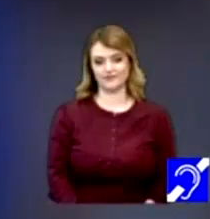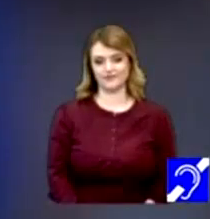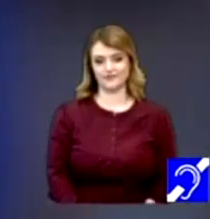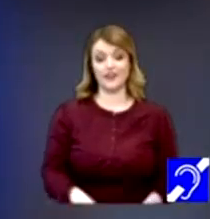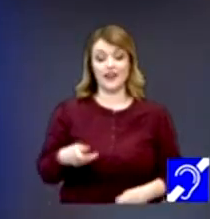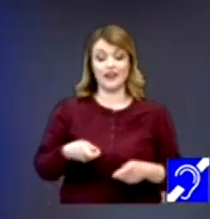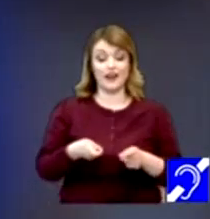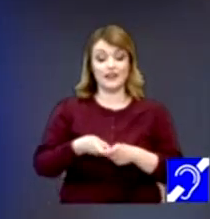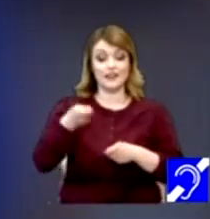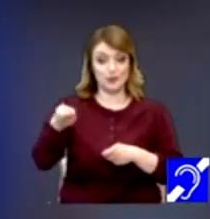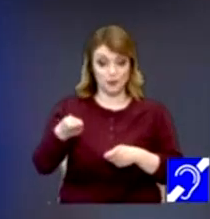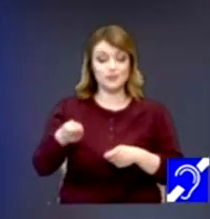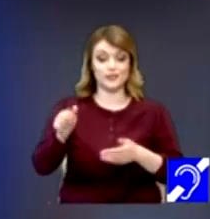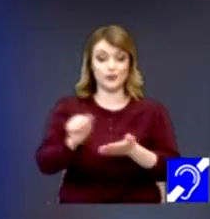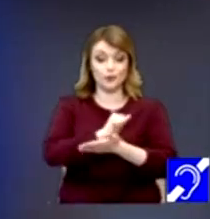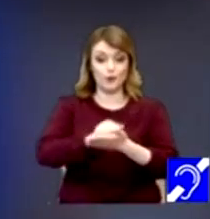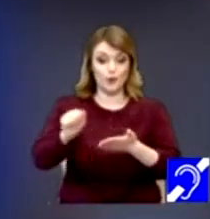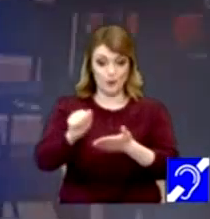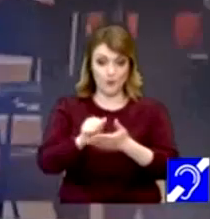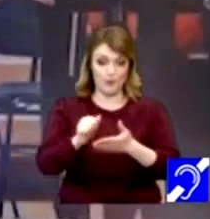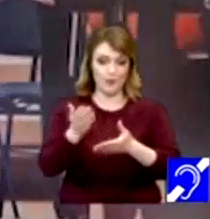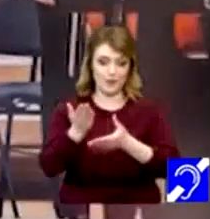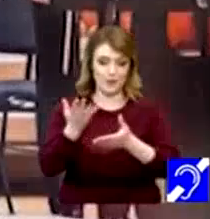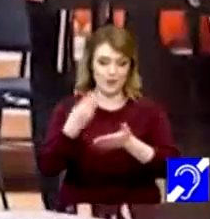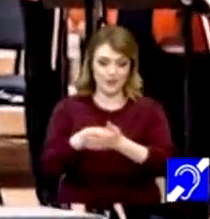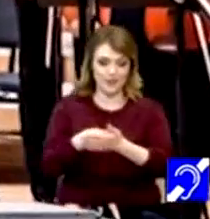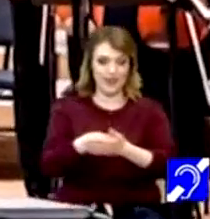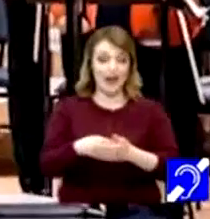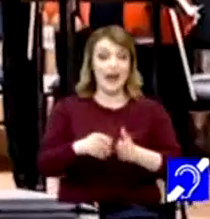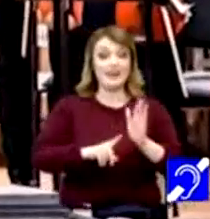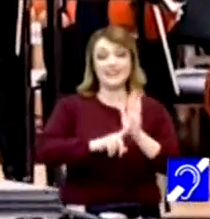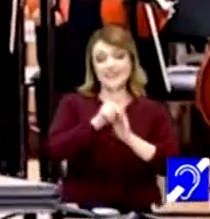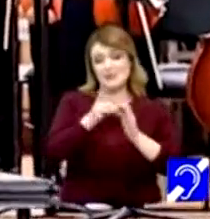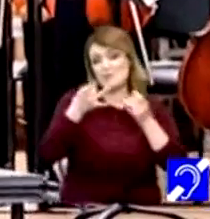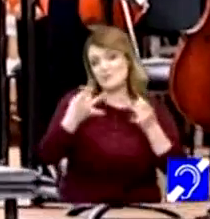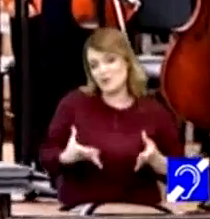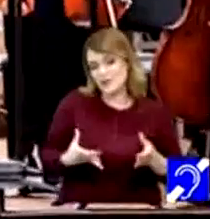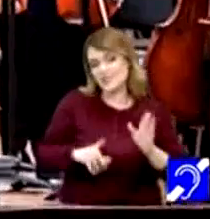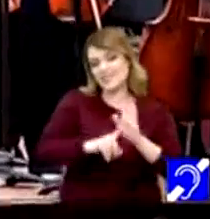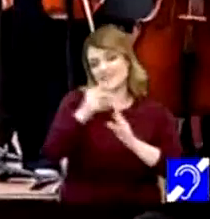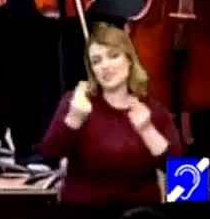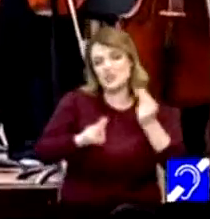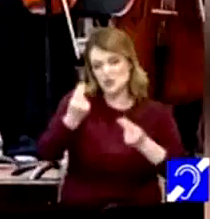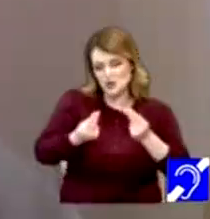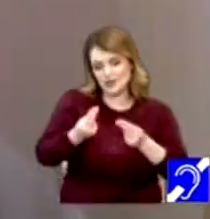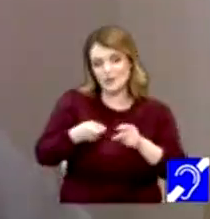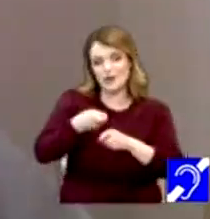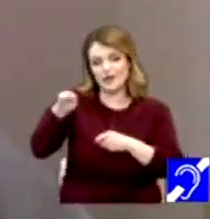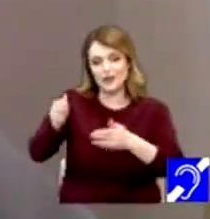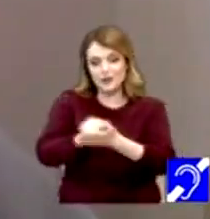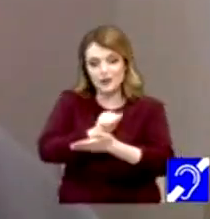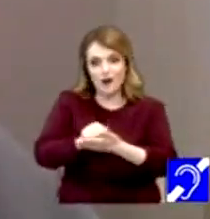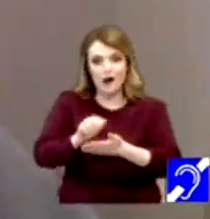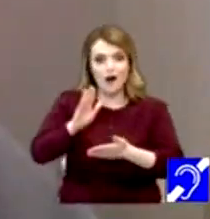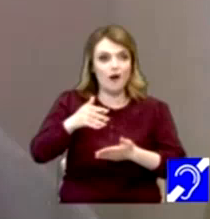A depus dosarul într-o doară după un pariu cu un prieten și mare i-a fost mirarea când a fost invitată la București pentru audiții.